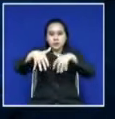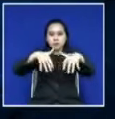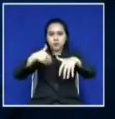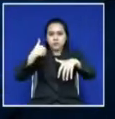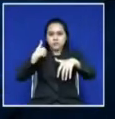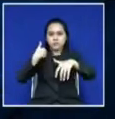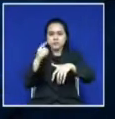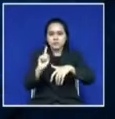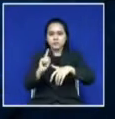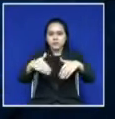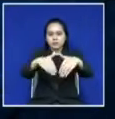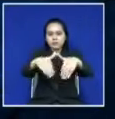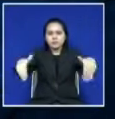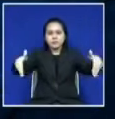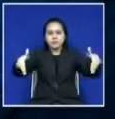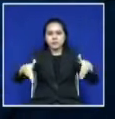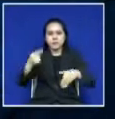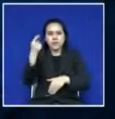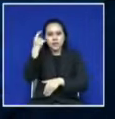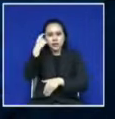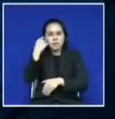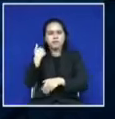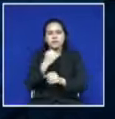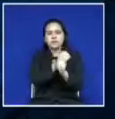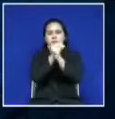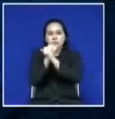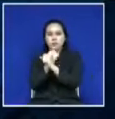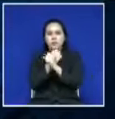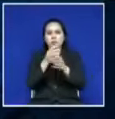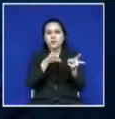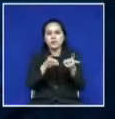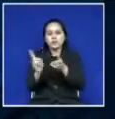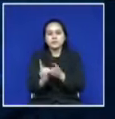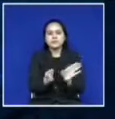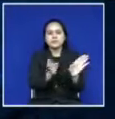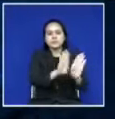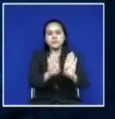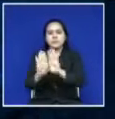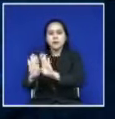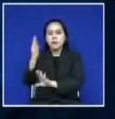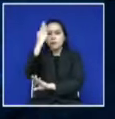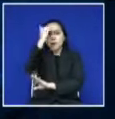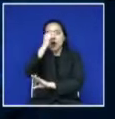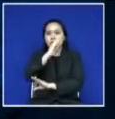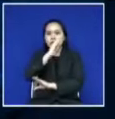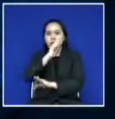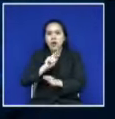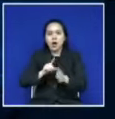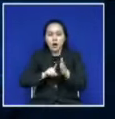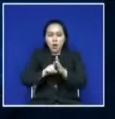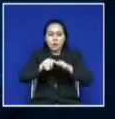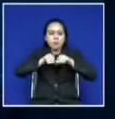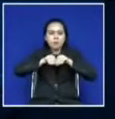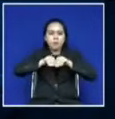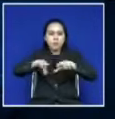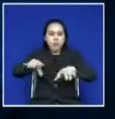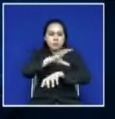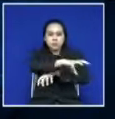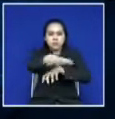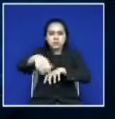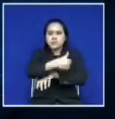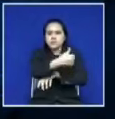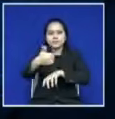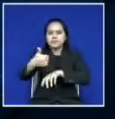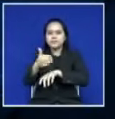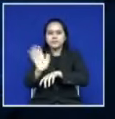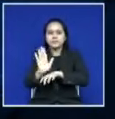ถึงว่าอาจจะมีการคอนโทรลควบคุมนะฮะเพื่อไม่ให้มีการกระจายไปอยู่ที่ชุมชนอื่นนะครับซึ่งตรงนี้เนี่ย